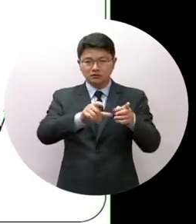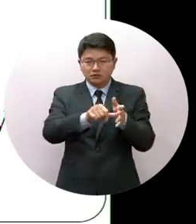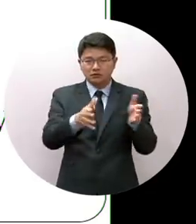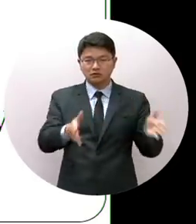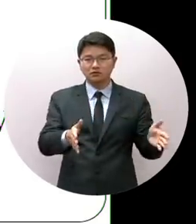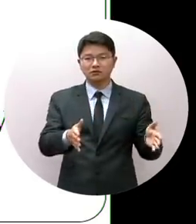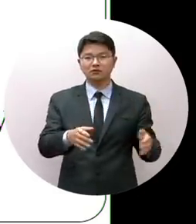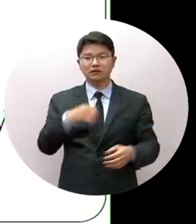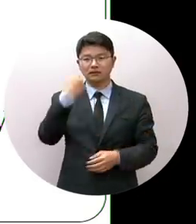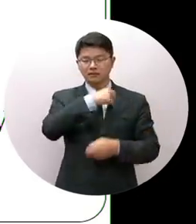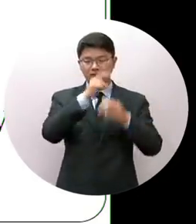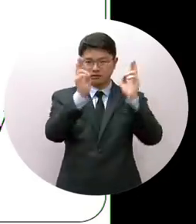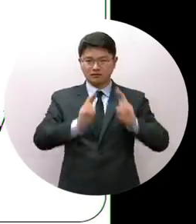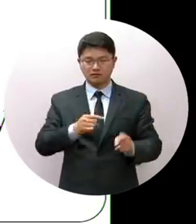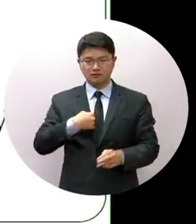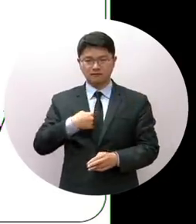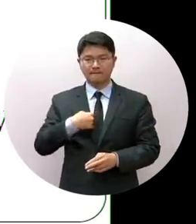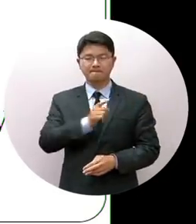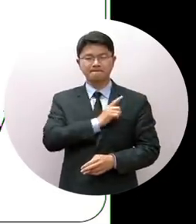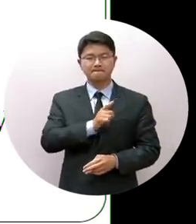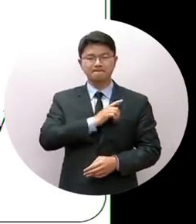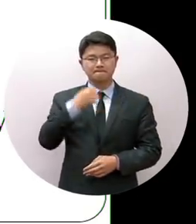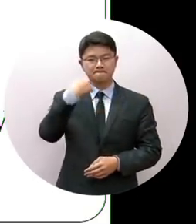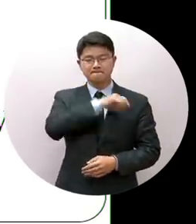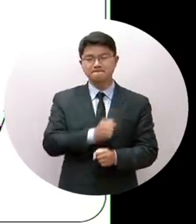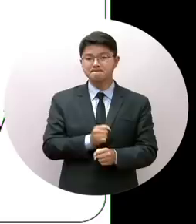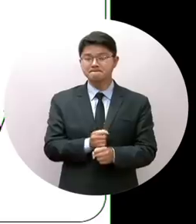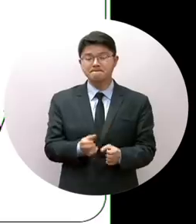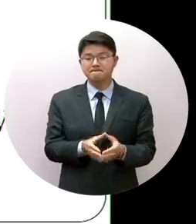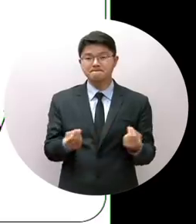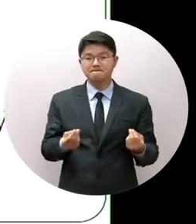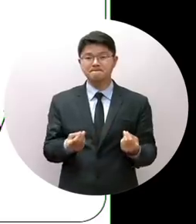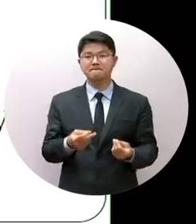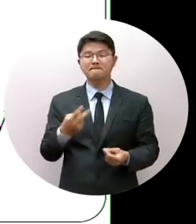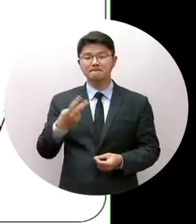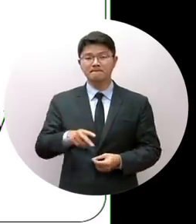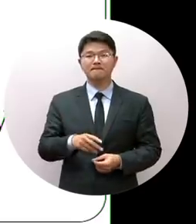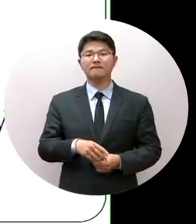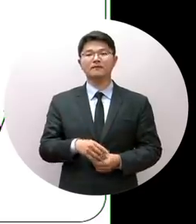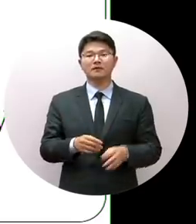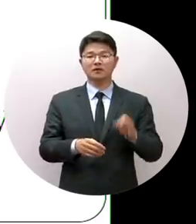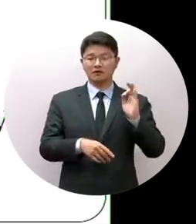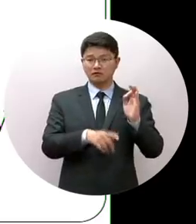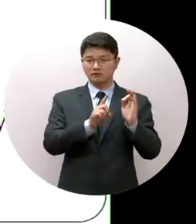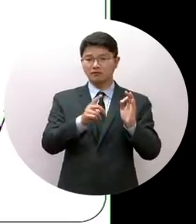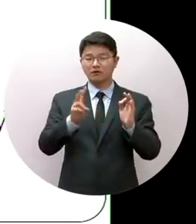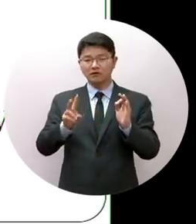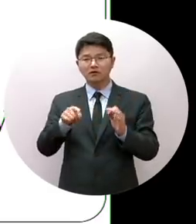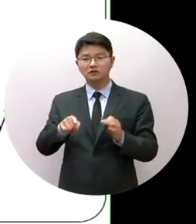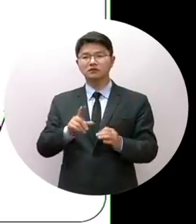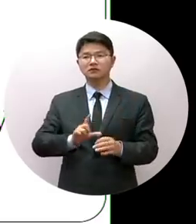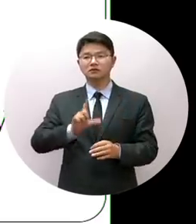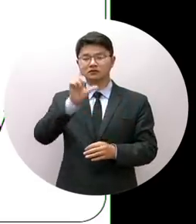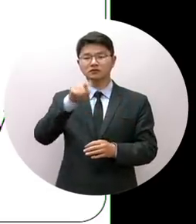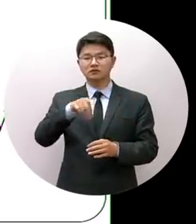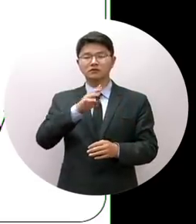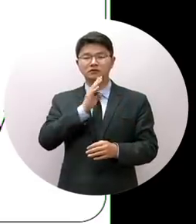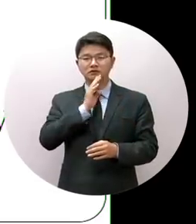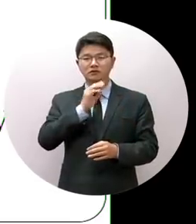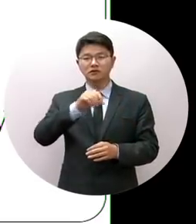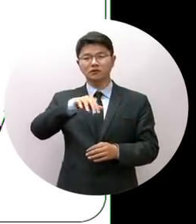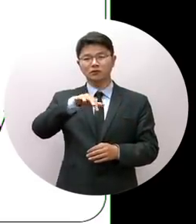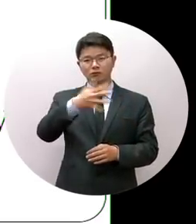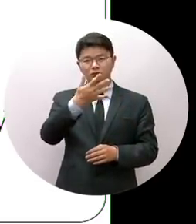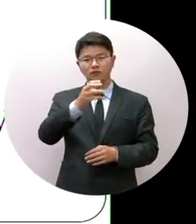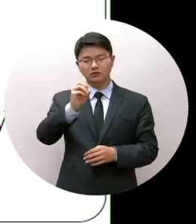电110不用本土化，第一期的 Formosa One、Formosa Two 的上围506